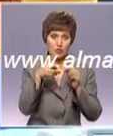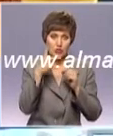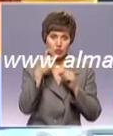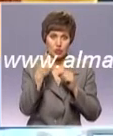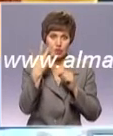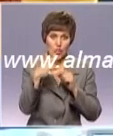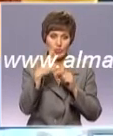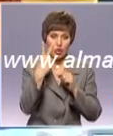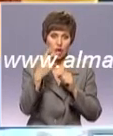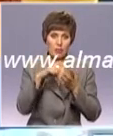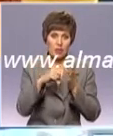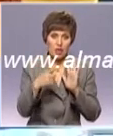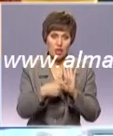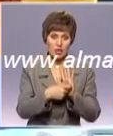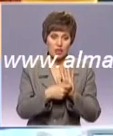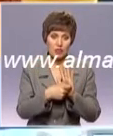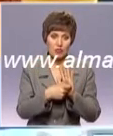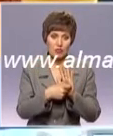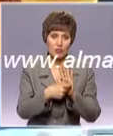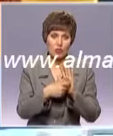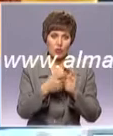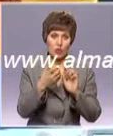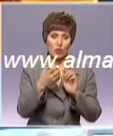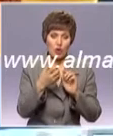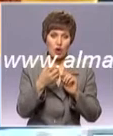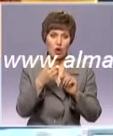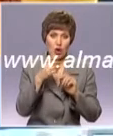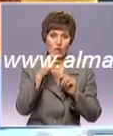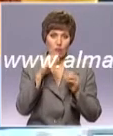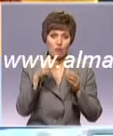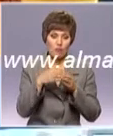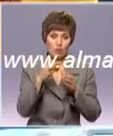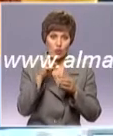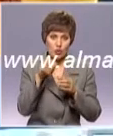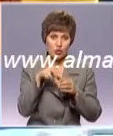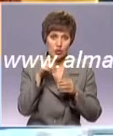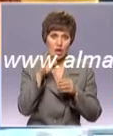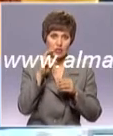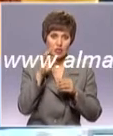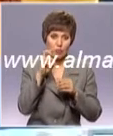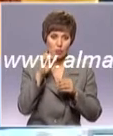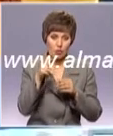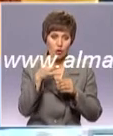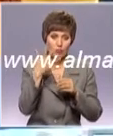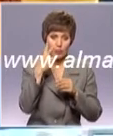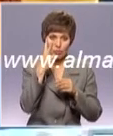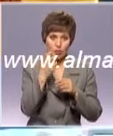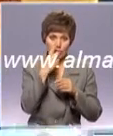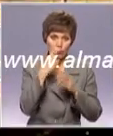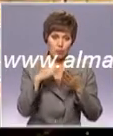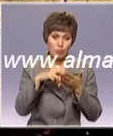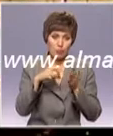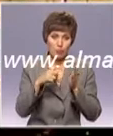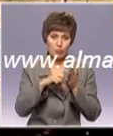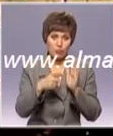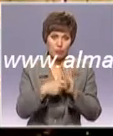1152 пәтер. Фонд қазына Самұрық 200-дей пәтер болады. 200-дей пәтер. Аха, қазір ол осы... ол айтып